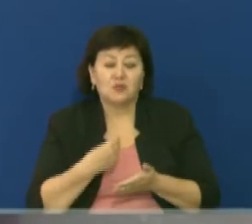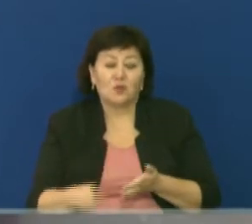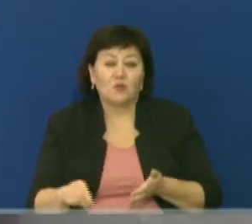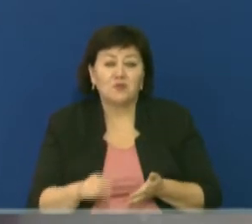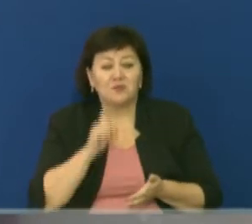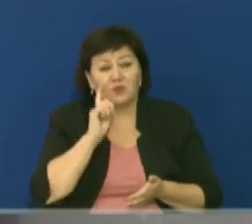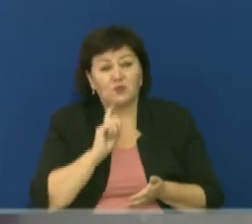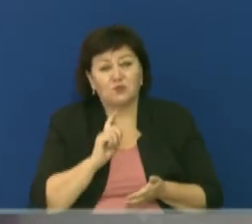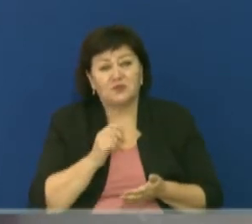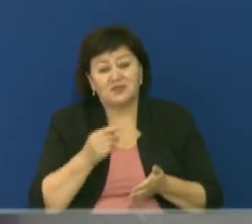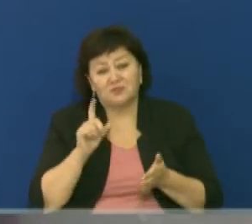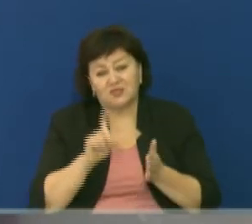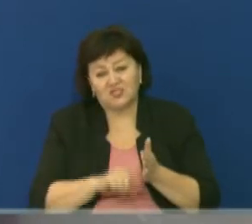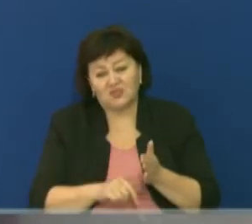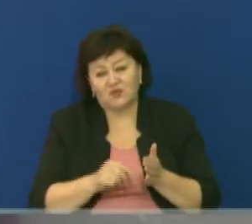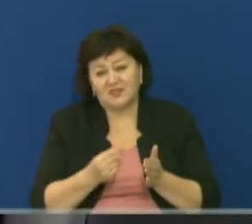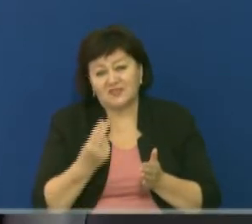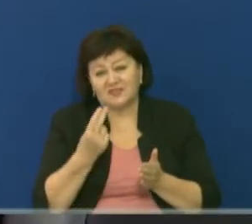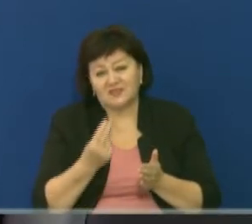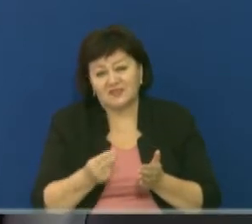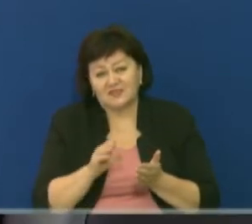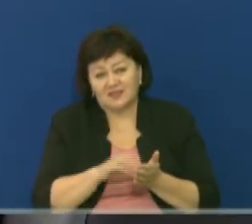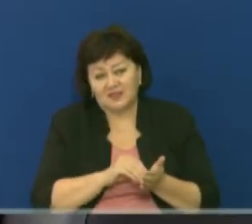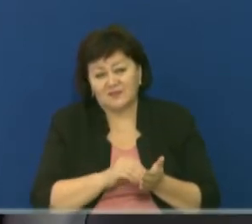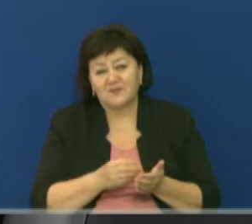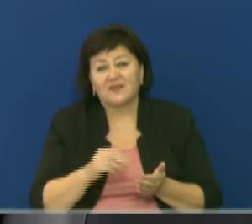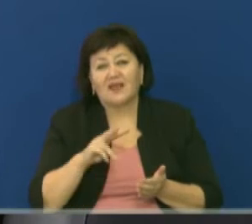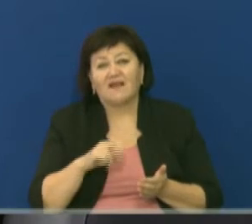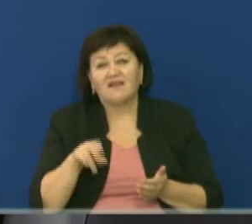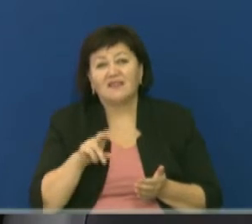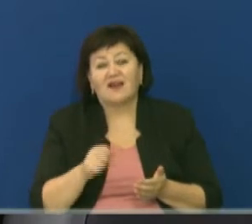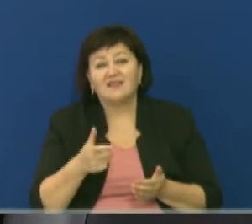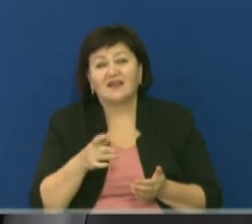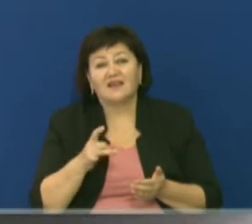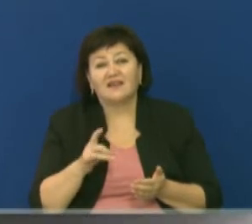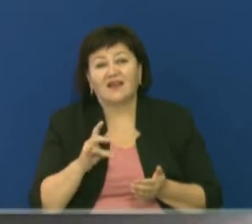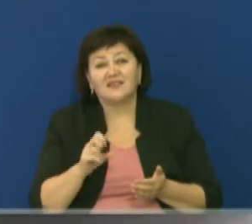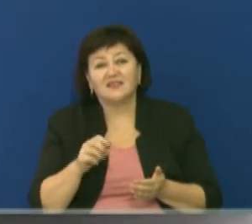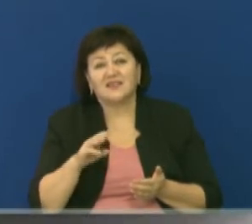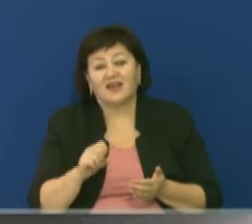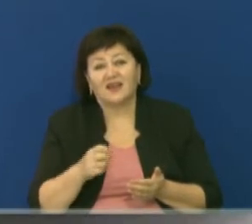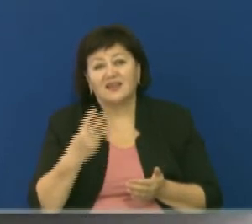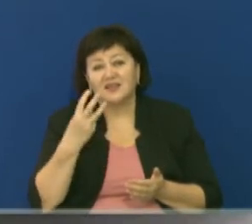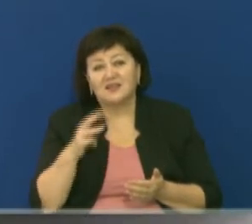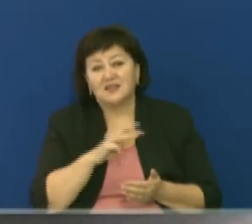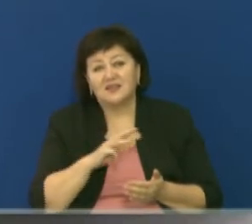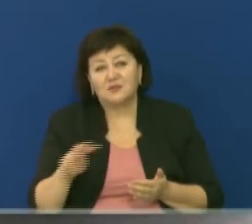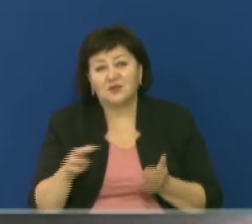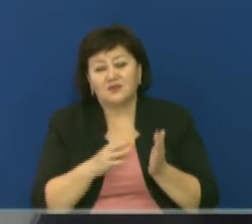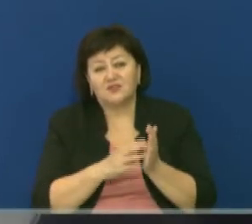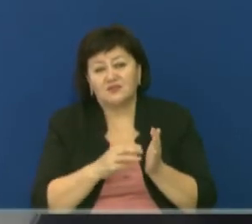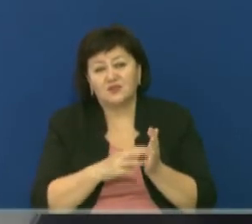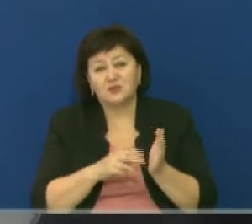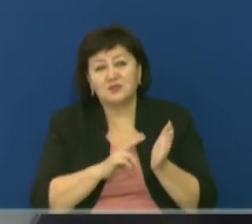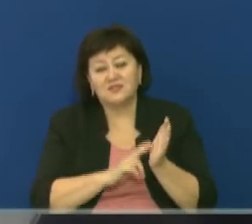цене прямо из салона. И стартовая модель этой марки «Лада Гранта» обойдется жителям Семея всего за 3 миллиона 970